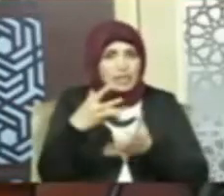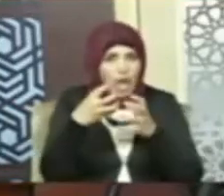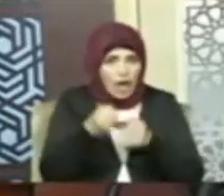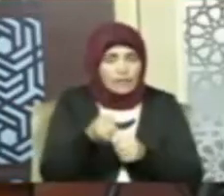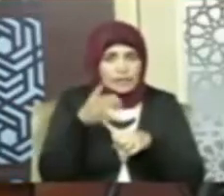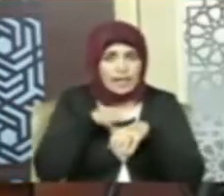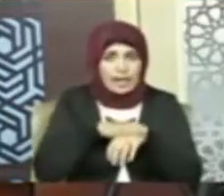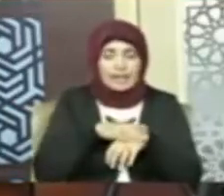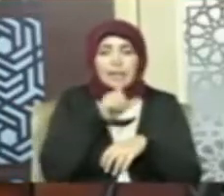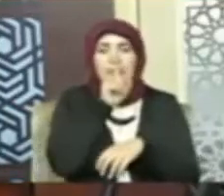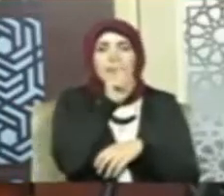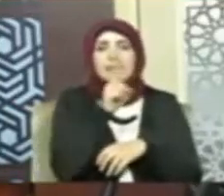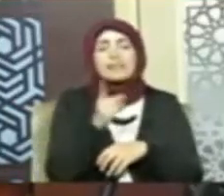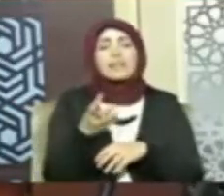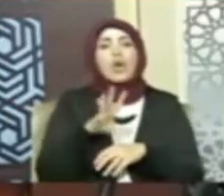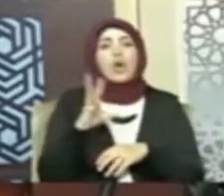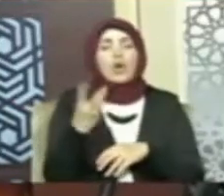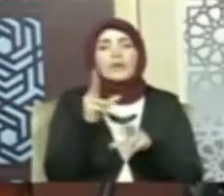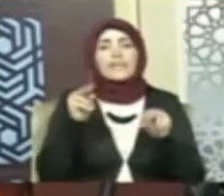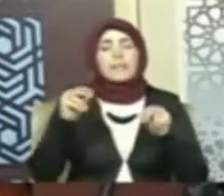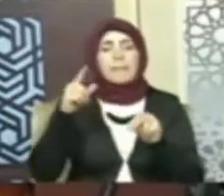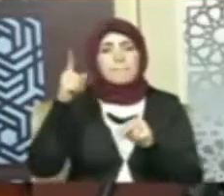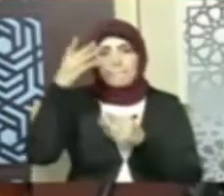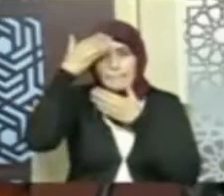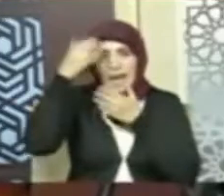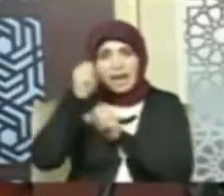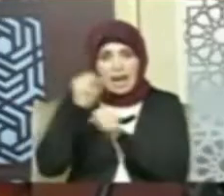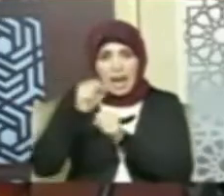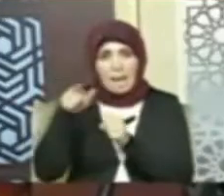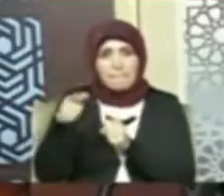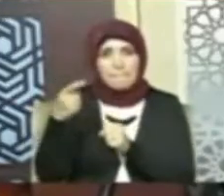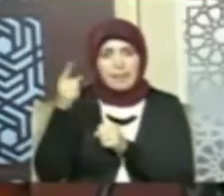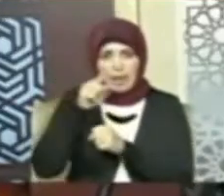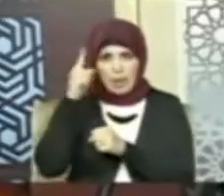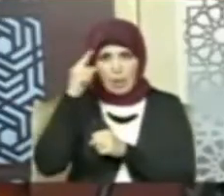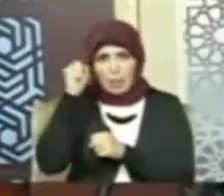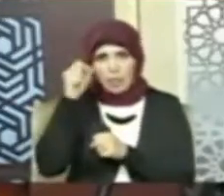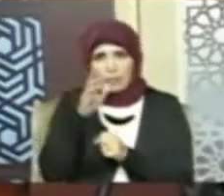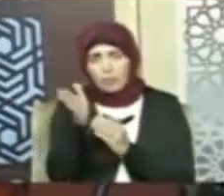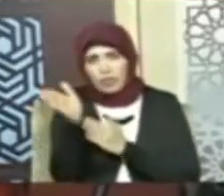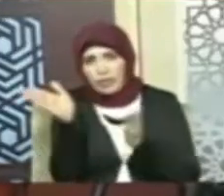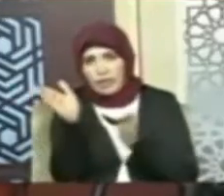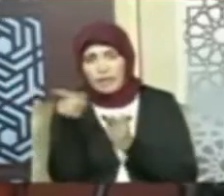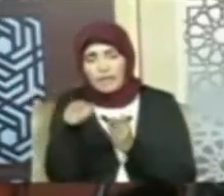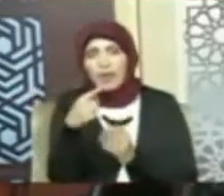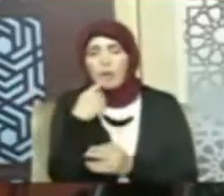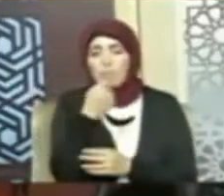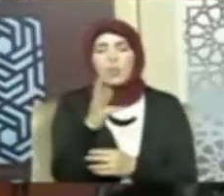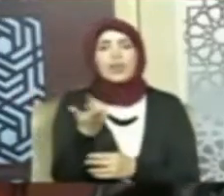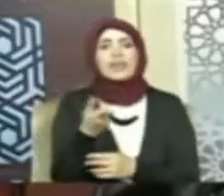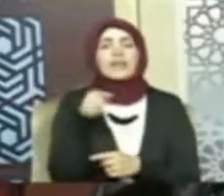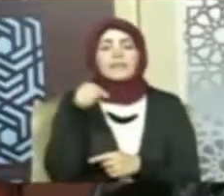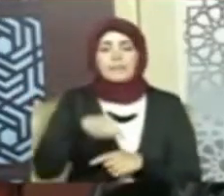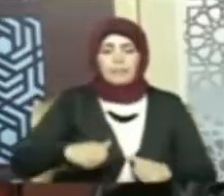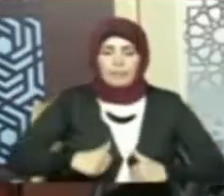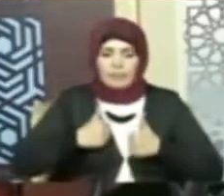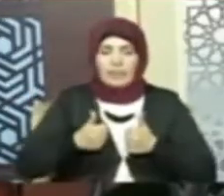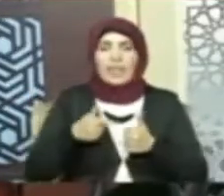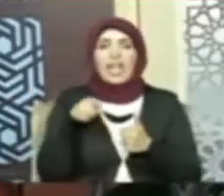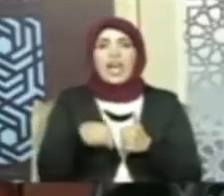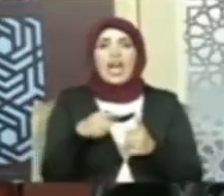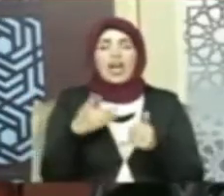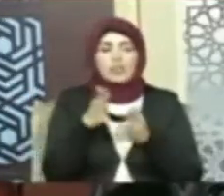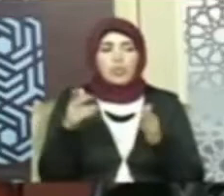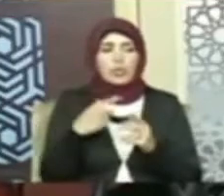خطأ كما تفعل الجماعات الضالة باسم الدين الدين عمارة الحياة ولكن أن تكون عينك على